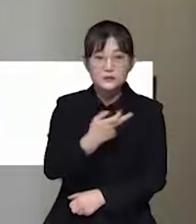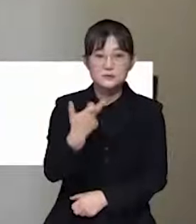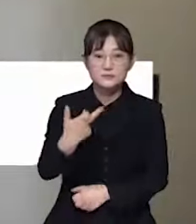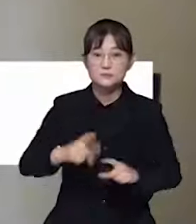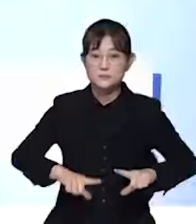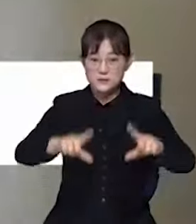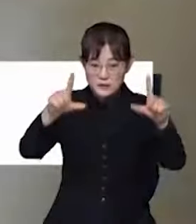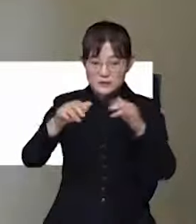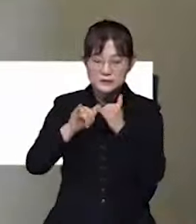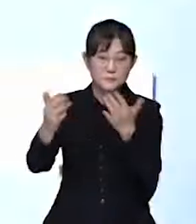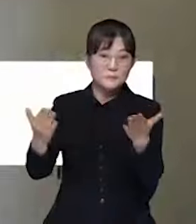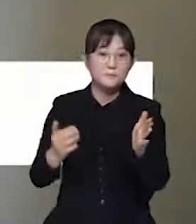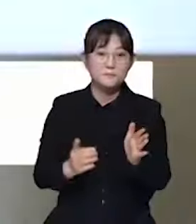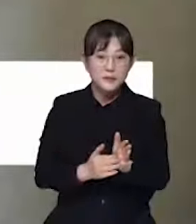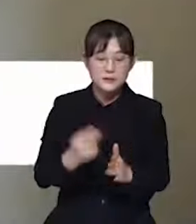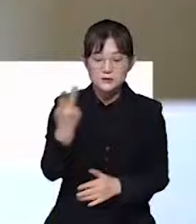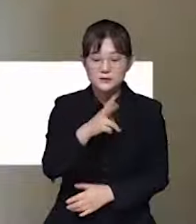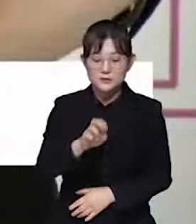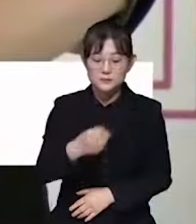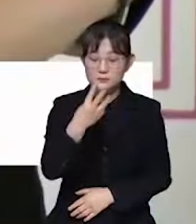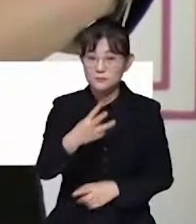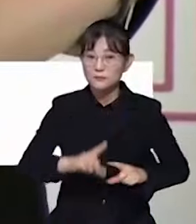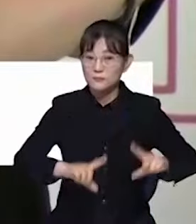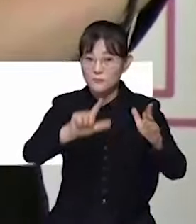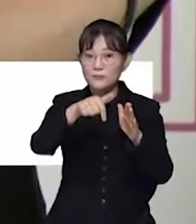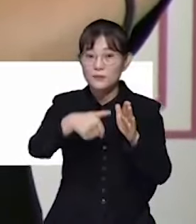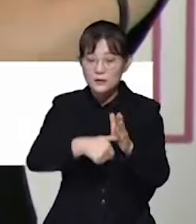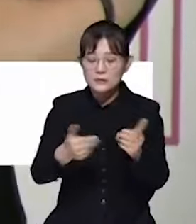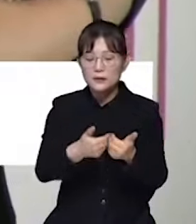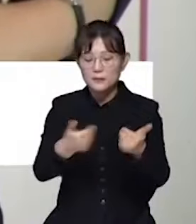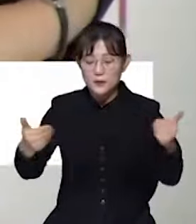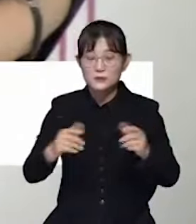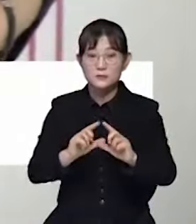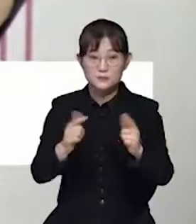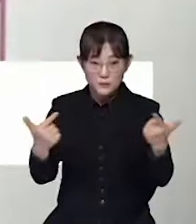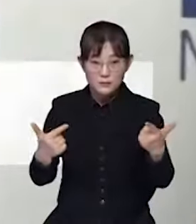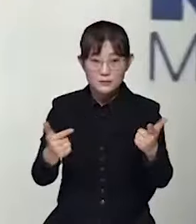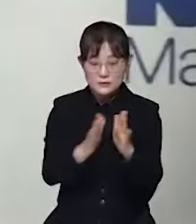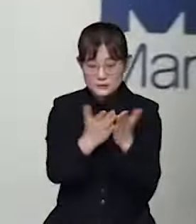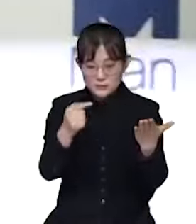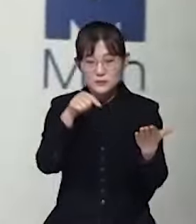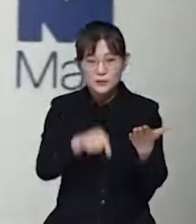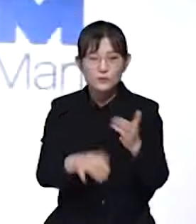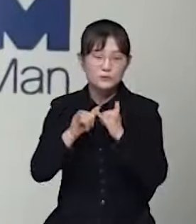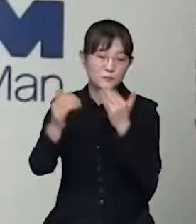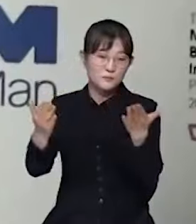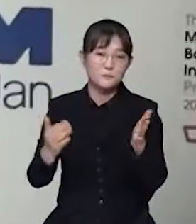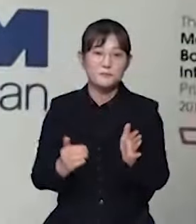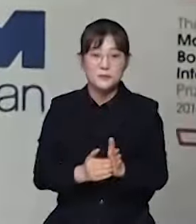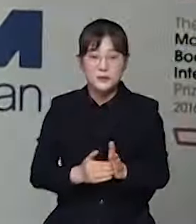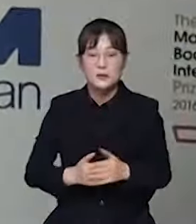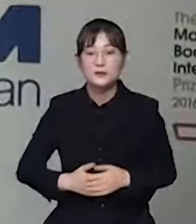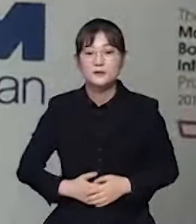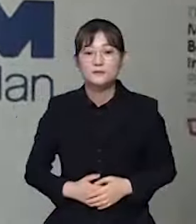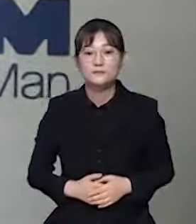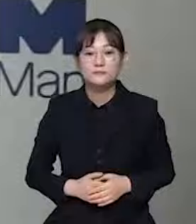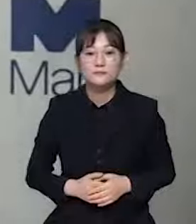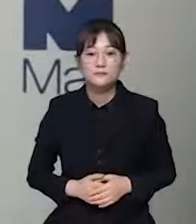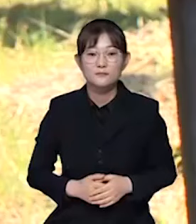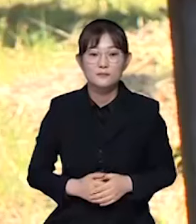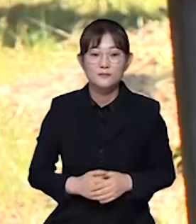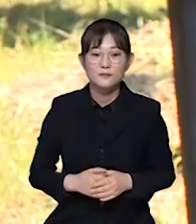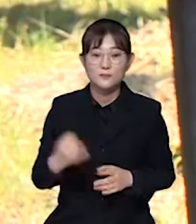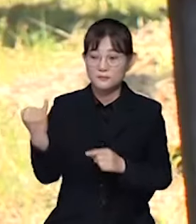2017년 말라파르테 상을, 2023년에는 작별하지 않는다로 메디치 상을 수상했습니다.